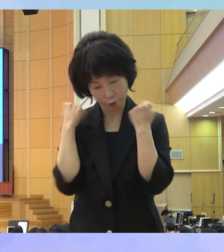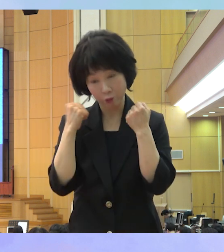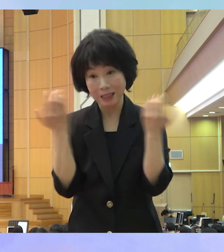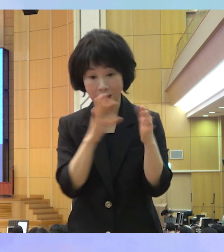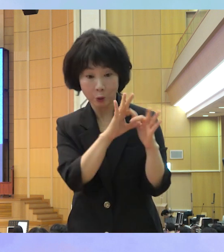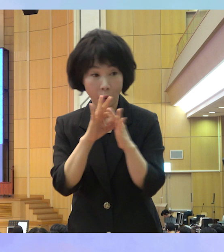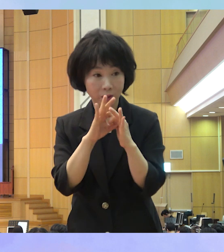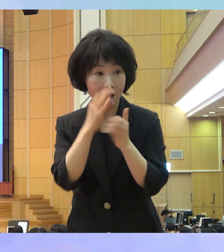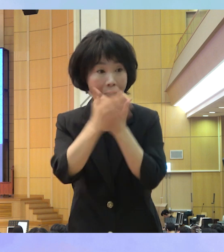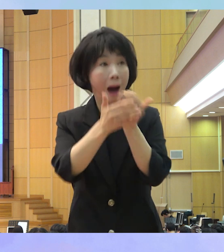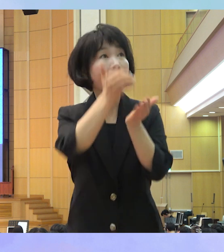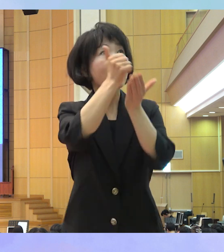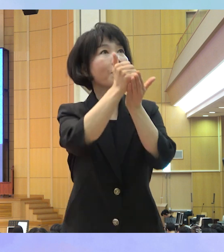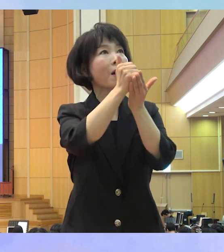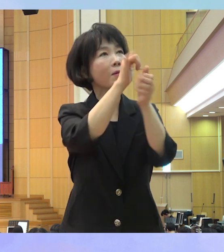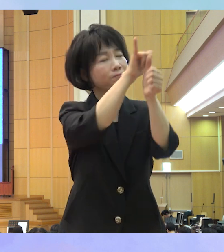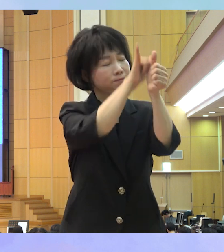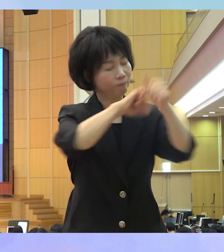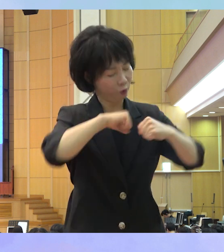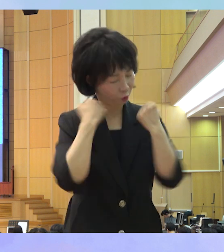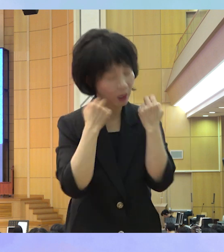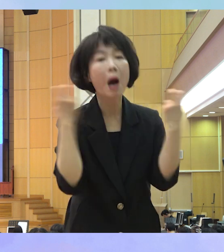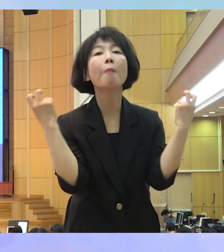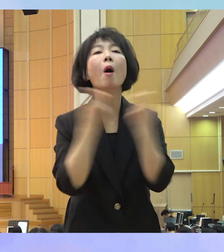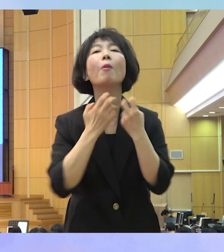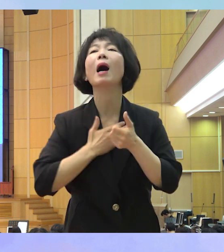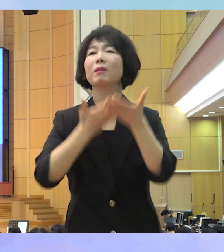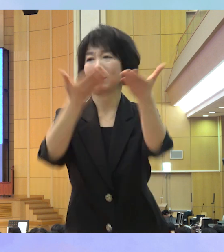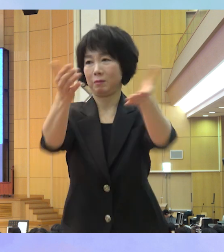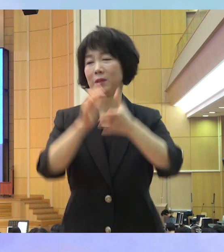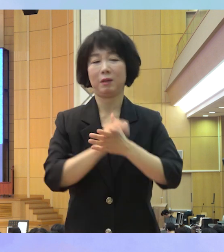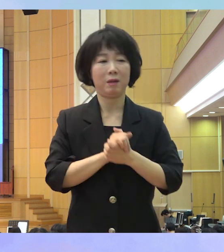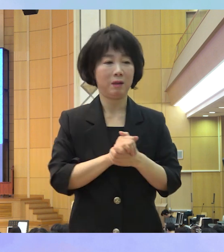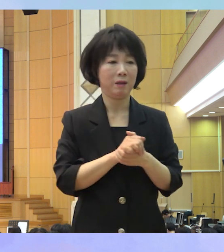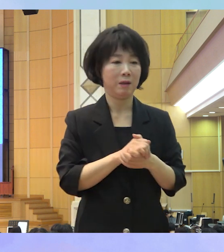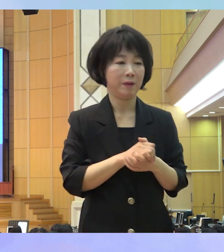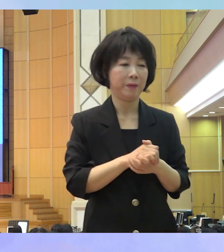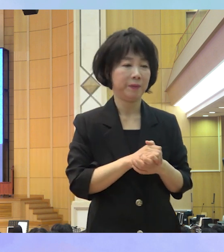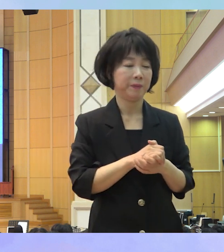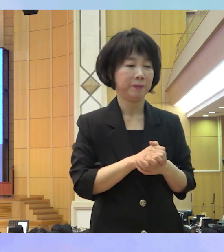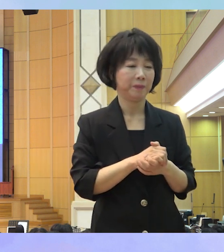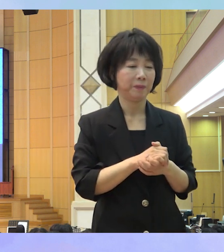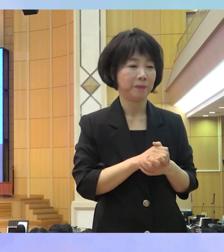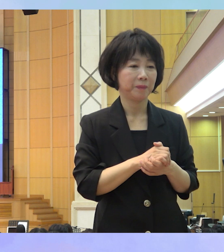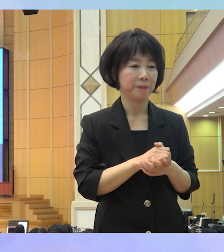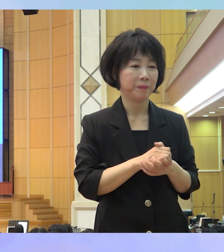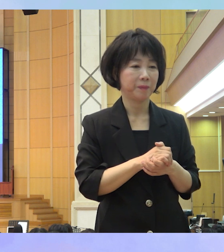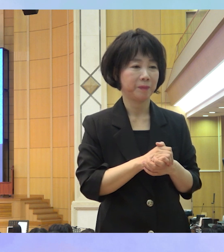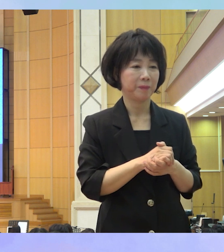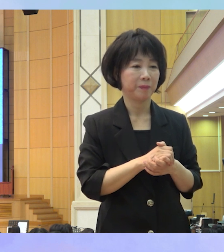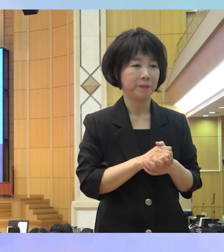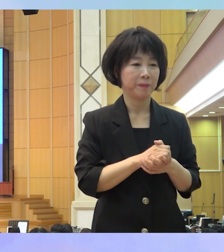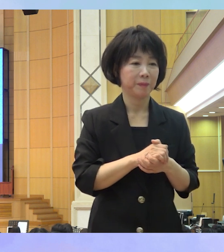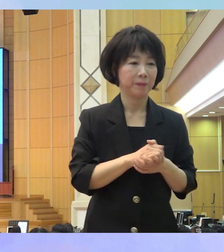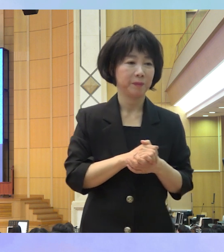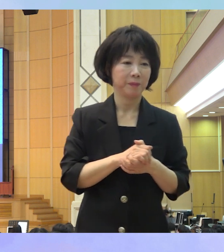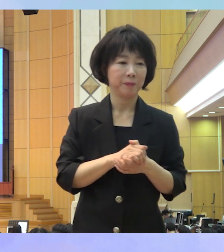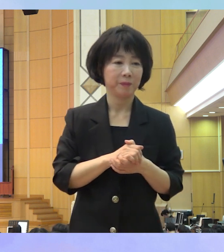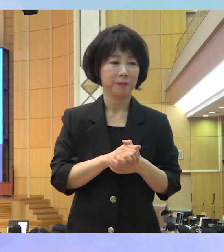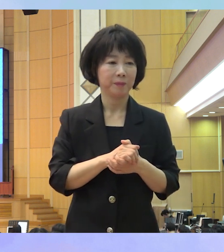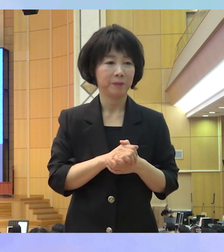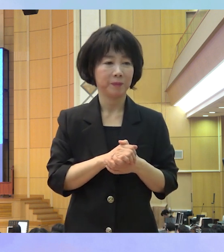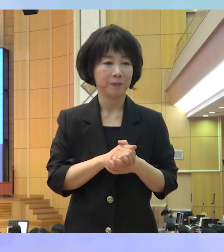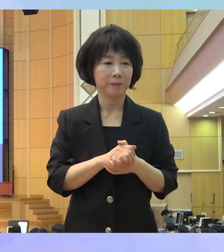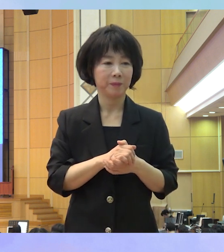통해서 하나님께 순종하는 법을 알려주신다는 거예요. 그런데 주님께서는